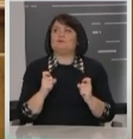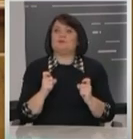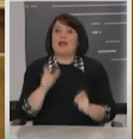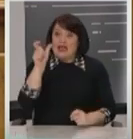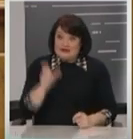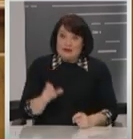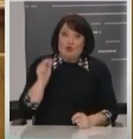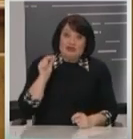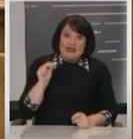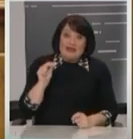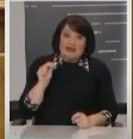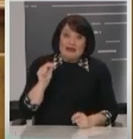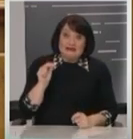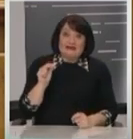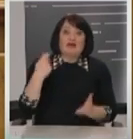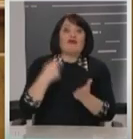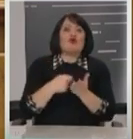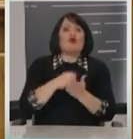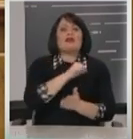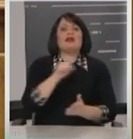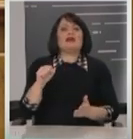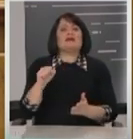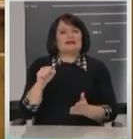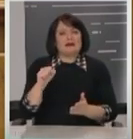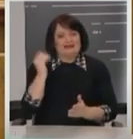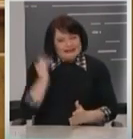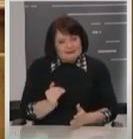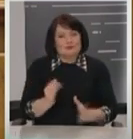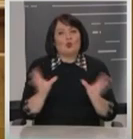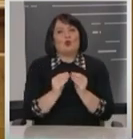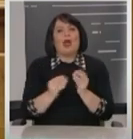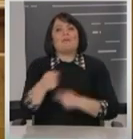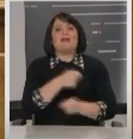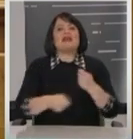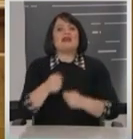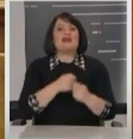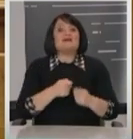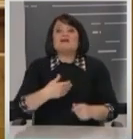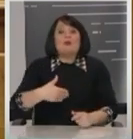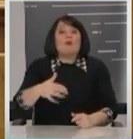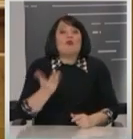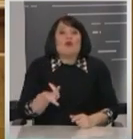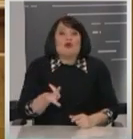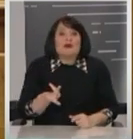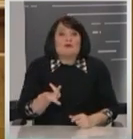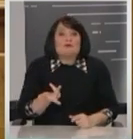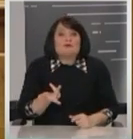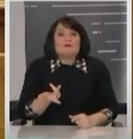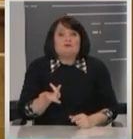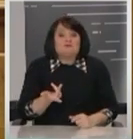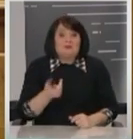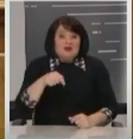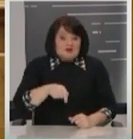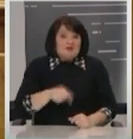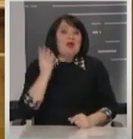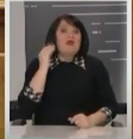υπόσχεστε μείωση των φορολογικών συντελεστών των επιχειρήσεων. Για πότε, προφανώς, έτσι, εφόσον ούτε σήμερα σας